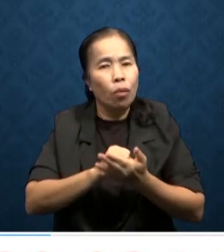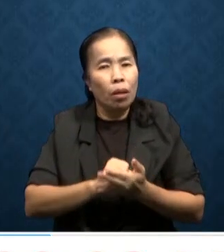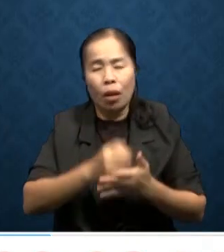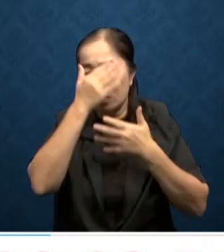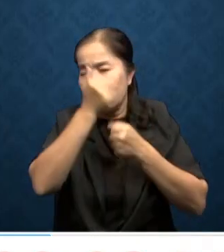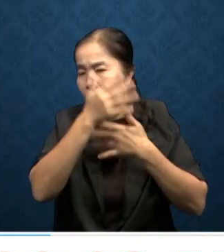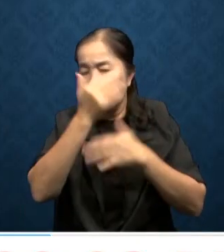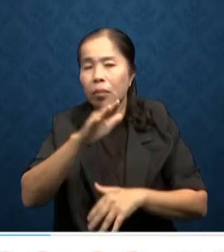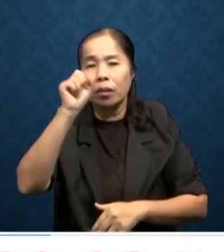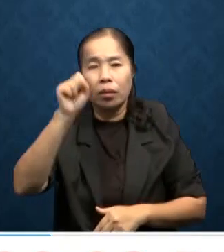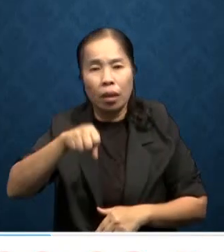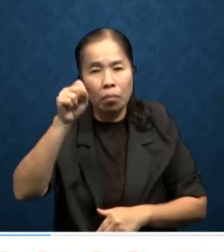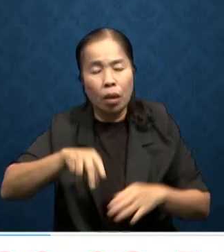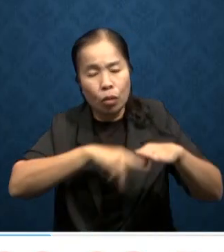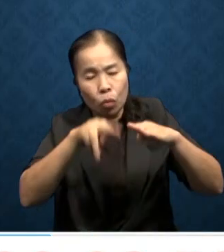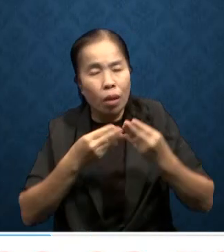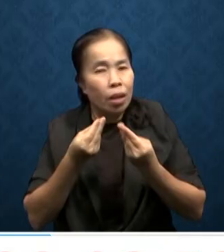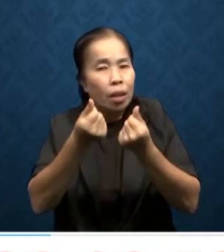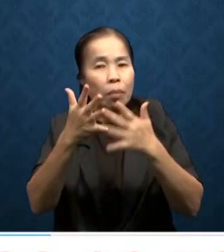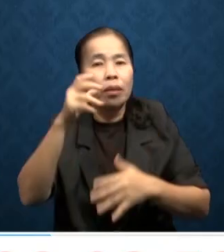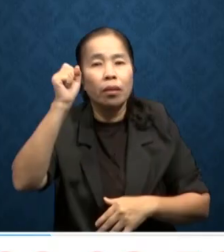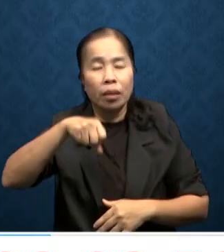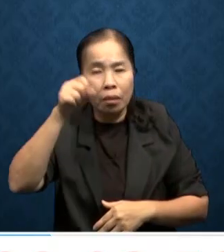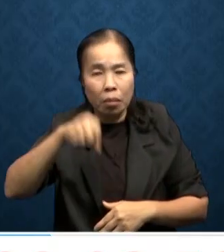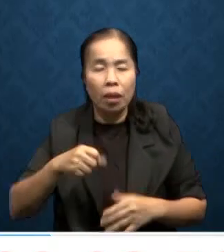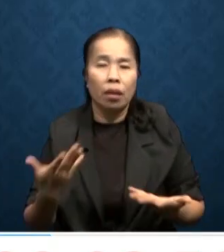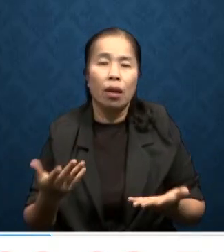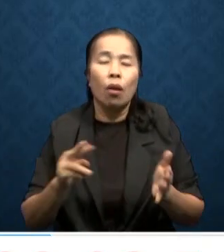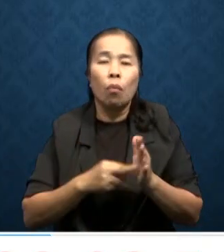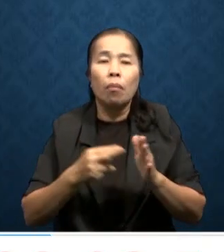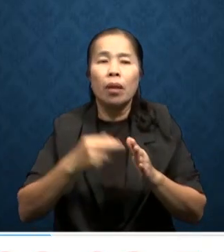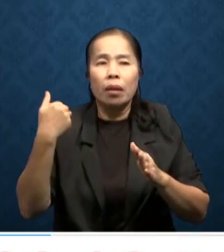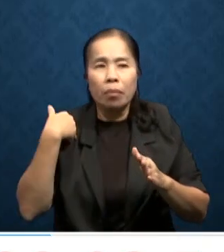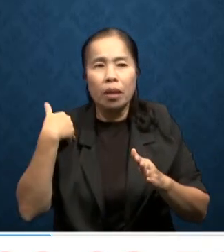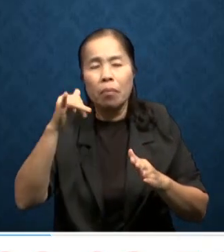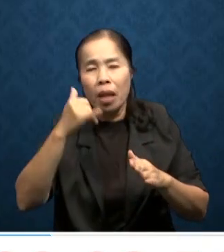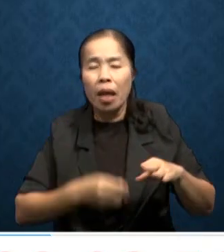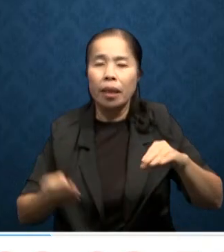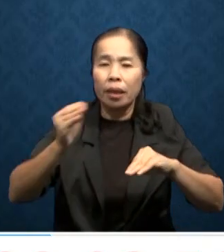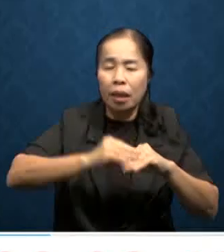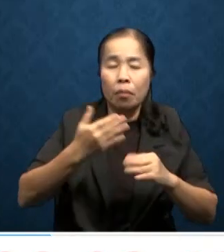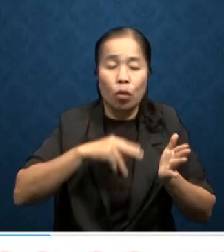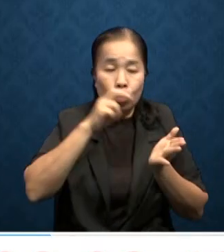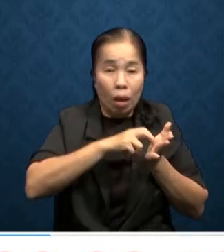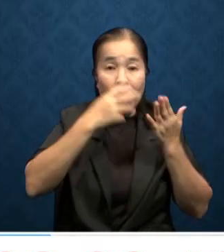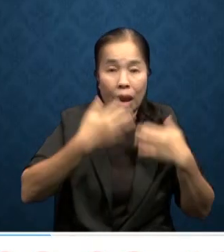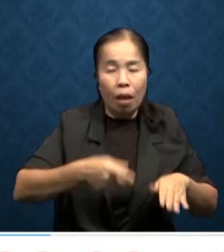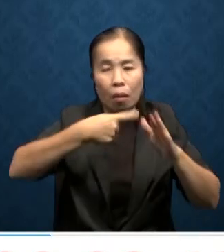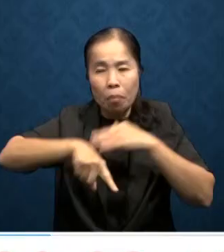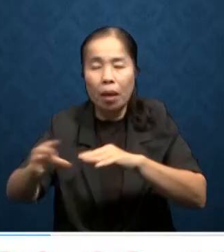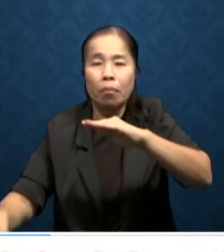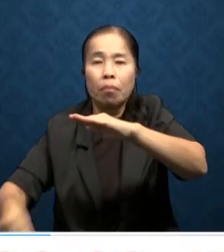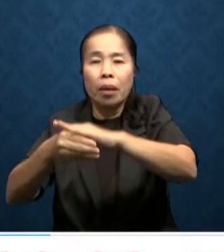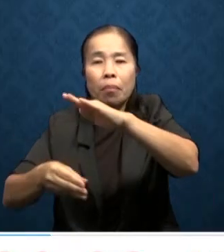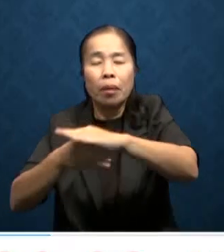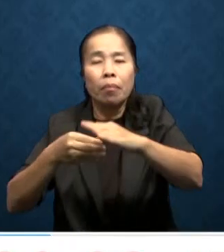มีการพิสูจน์มาว่าไม่ได้เป็นการบญาณของการตรวจสภาพแต่ว่าอาจจะมีการไปเติมหลังจากตรวจสภาพไปแล้วไปใส่แก๊สเพิ่ม